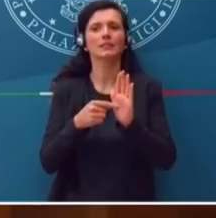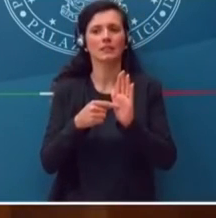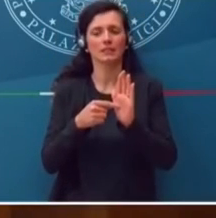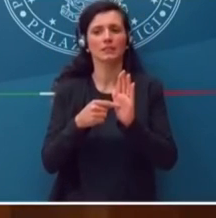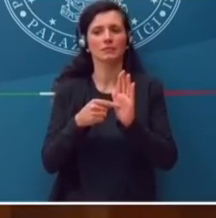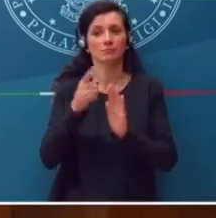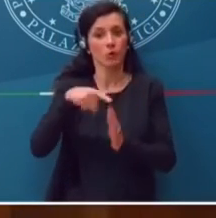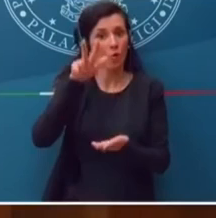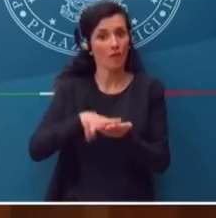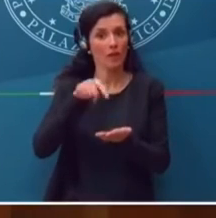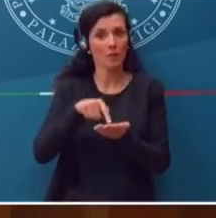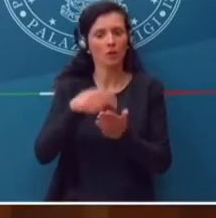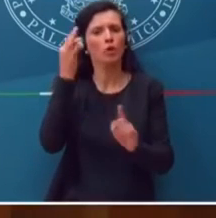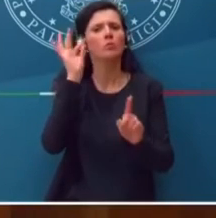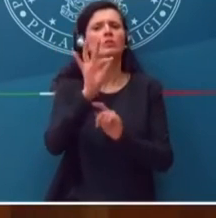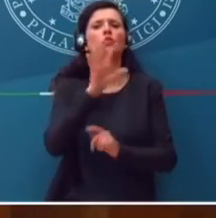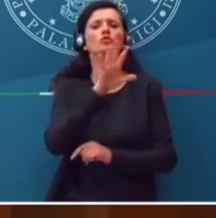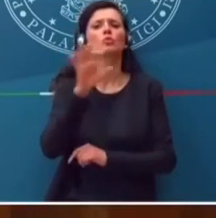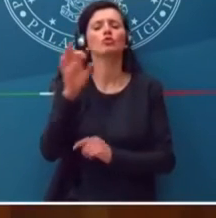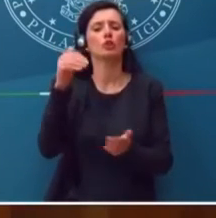delle 500.000 dosi